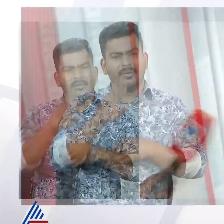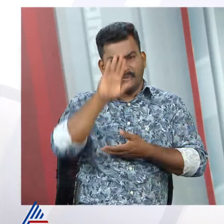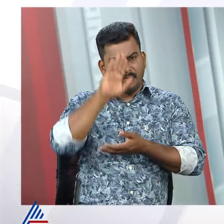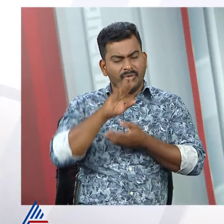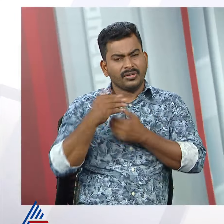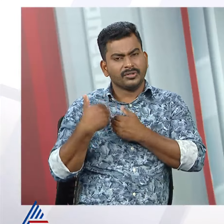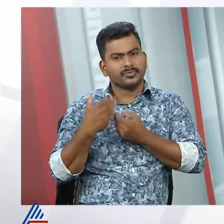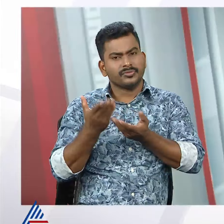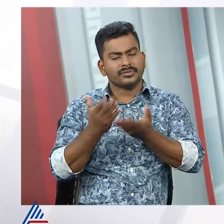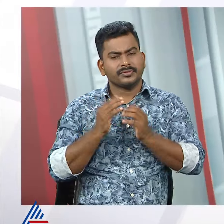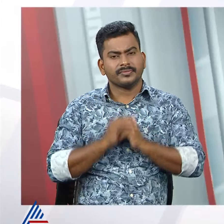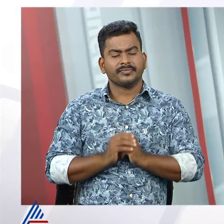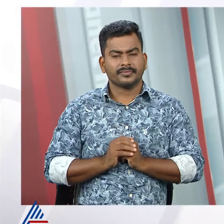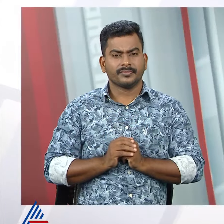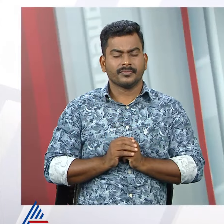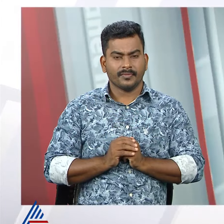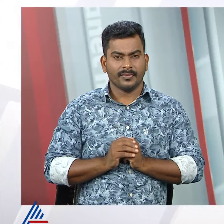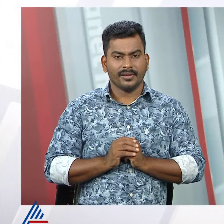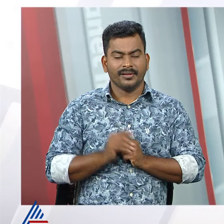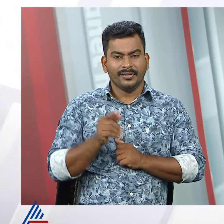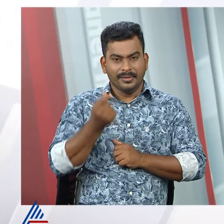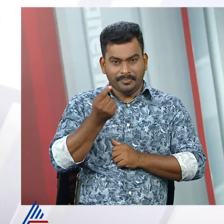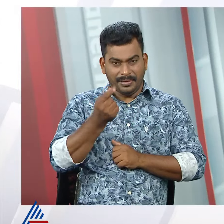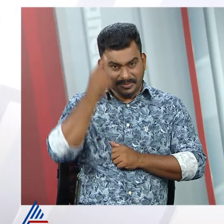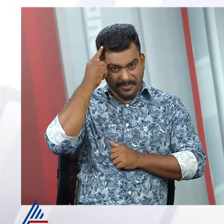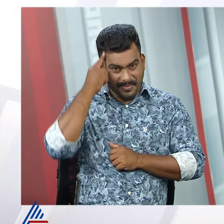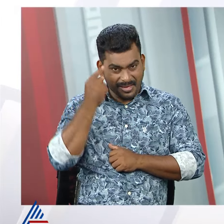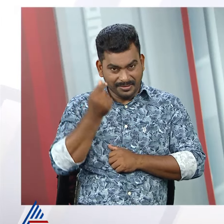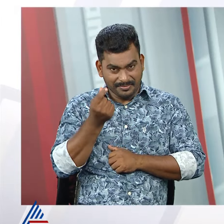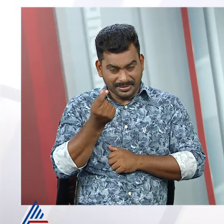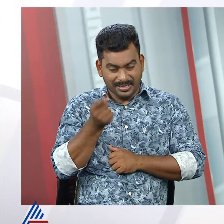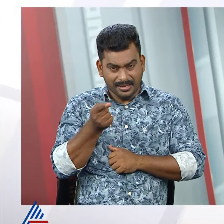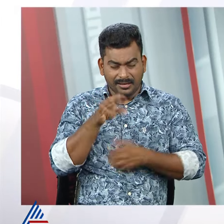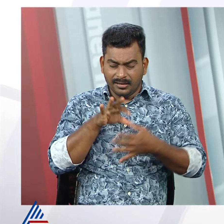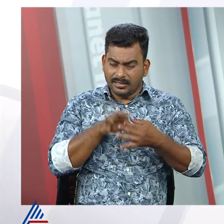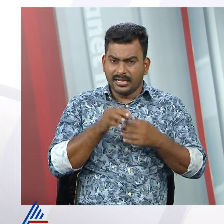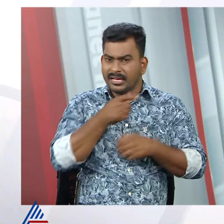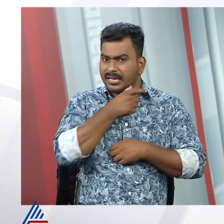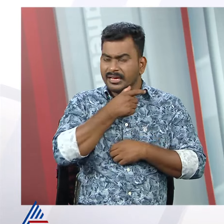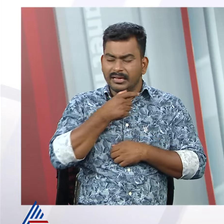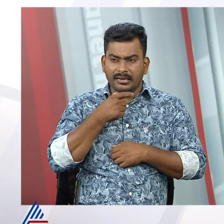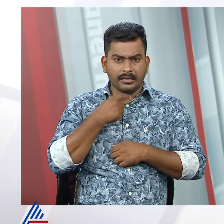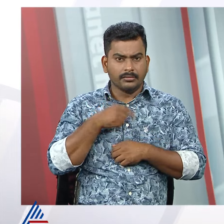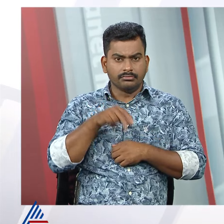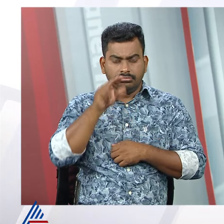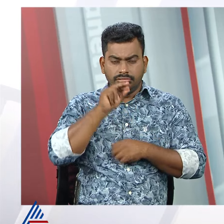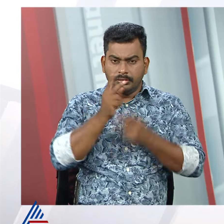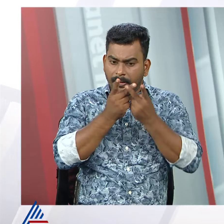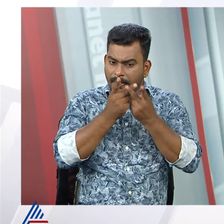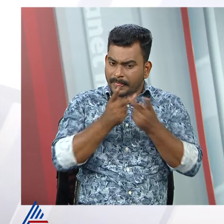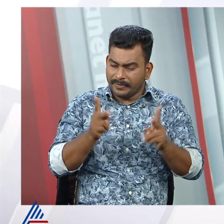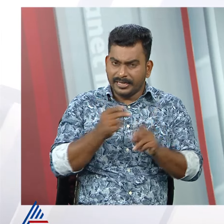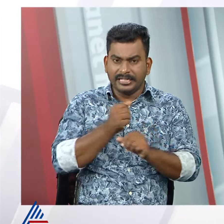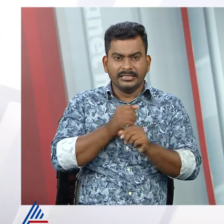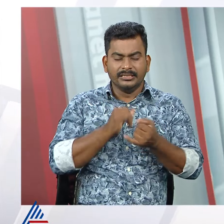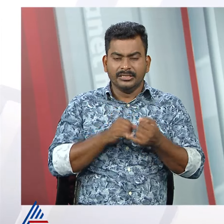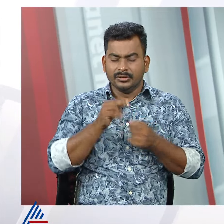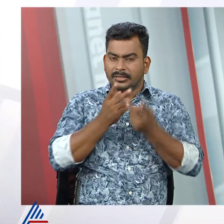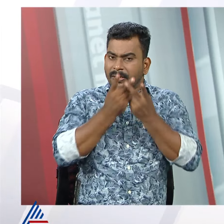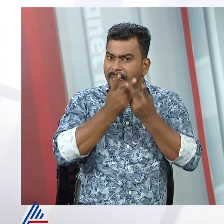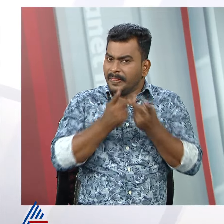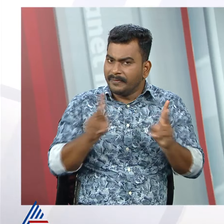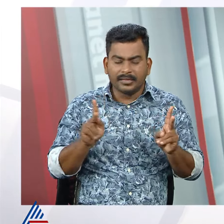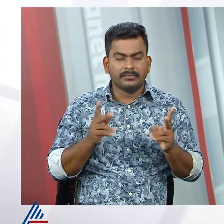വിടുന്നതായിരിക്കും. ട്രോളി വിവാദത്തിൽ സി പി എമ്മിൽ കടുത്ത ഭിന്നത. ജില്ലാ സെക്രട്ടറി വിശദീകരിച്ചിട്ടും നിലപാട് മാറ്റാതിരിക്കുകയാണ് എൻ